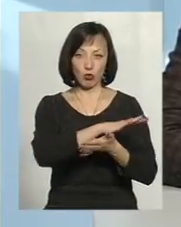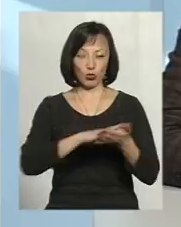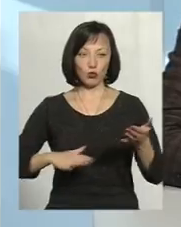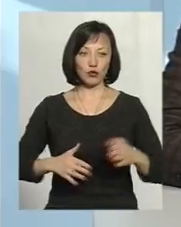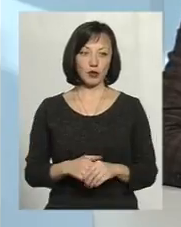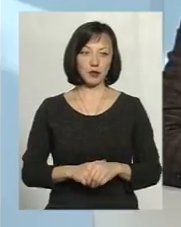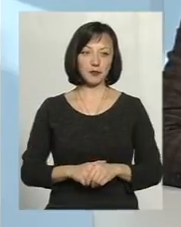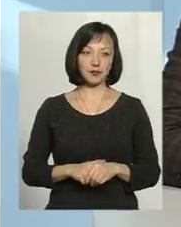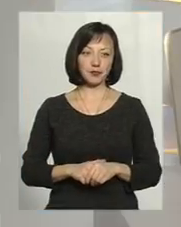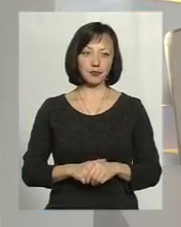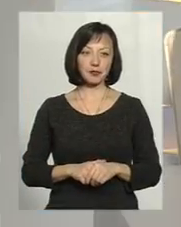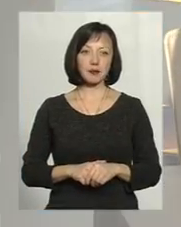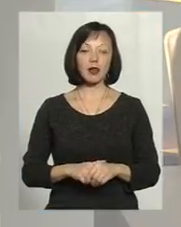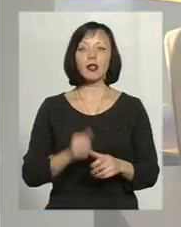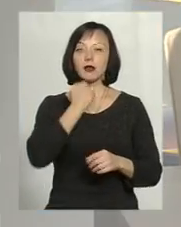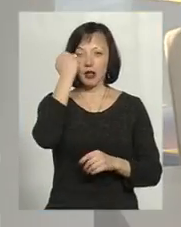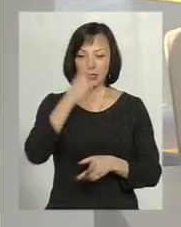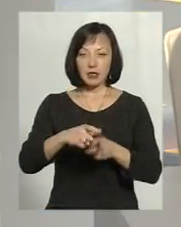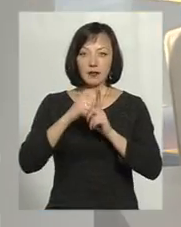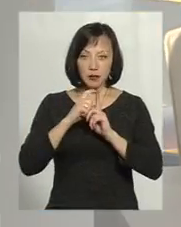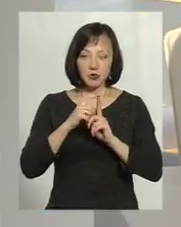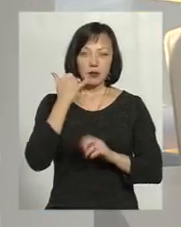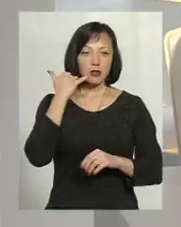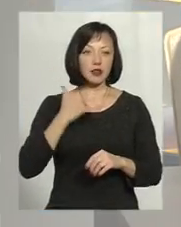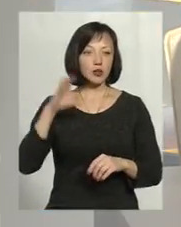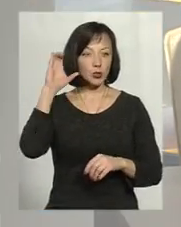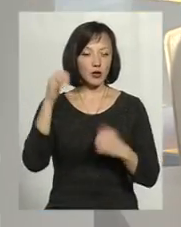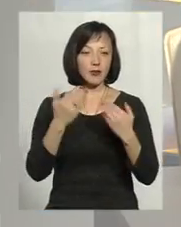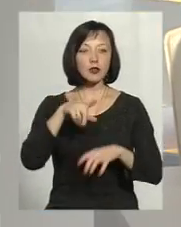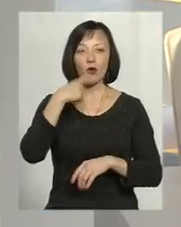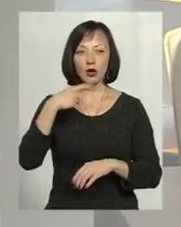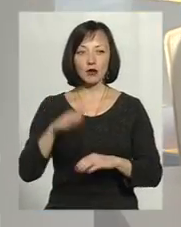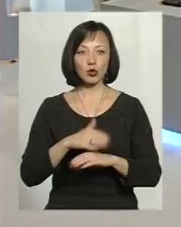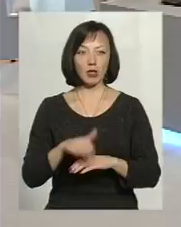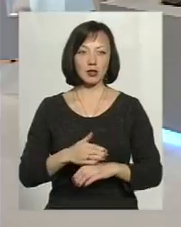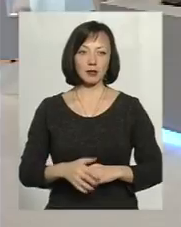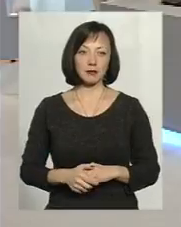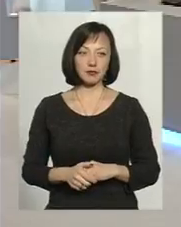продовжуватися. Дякую за відповідь. 619060. Слухаємо вас. Говоріть, будь ласка.